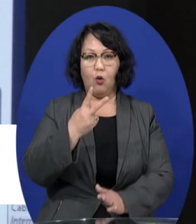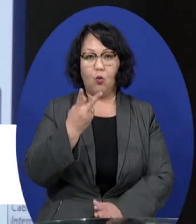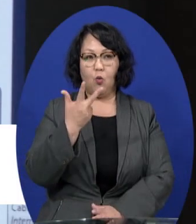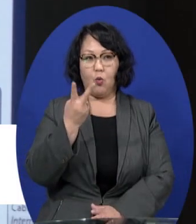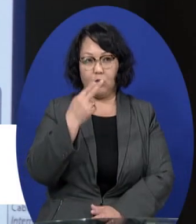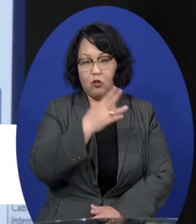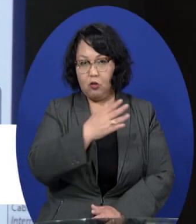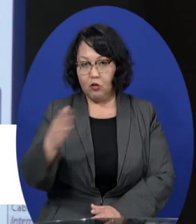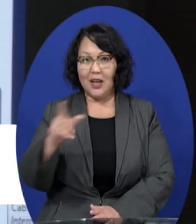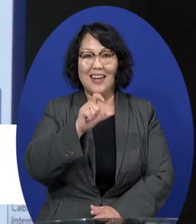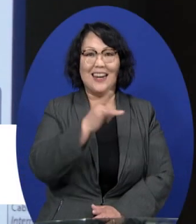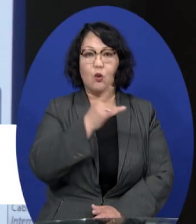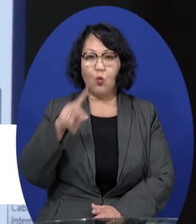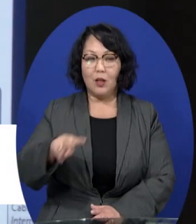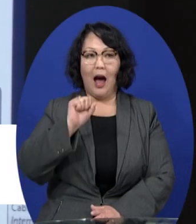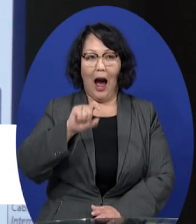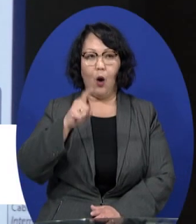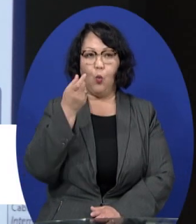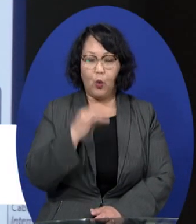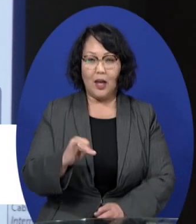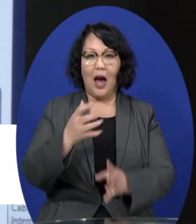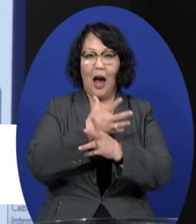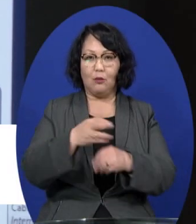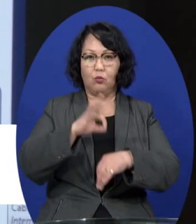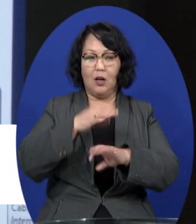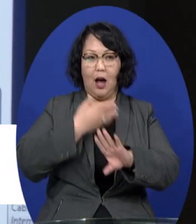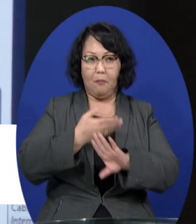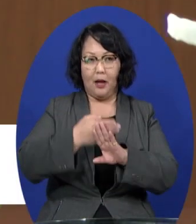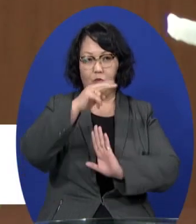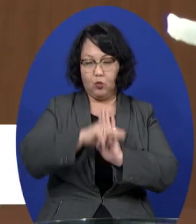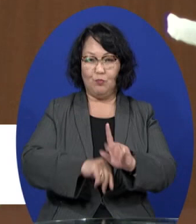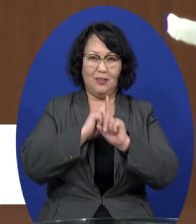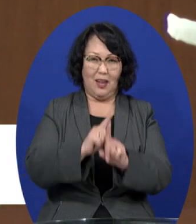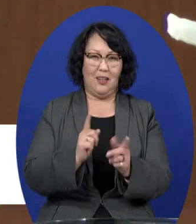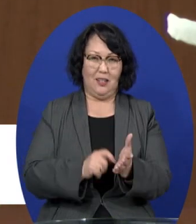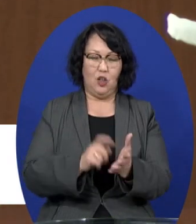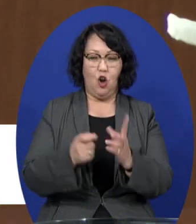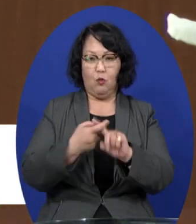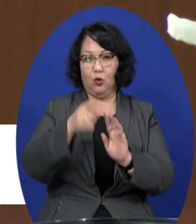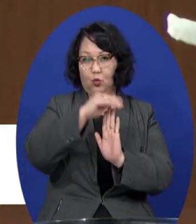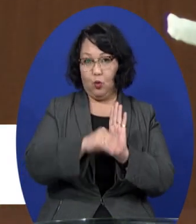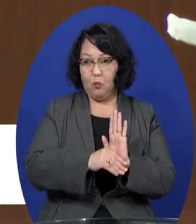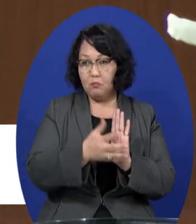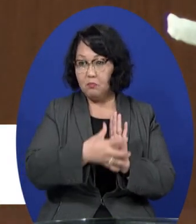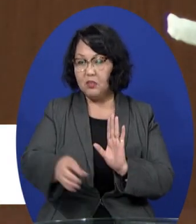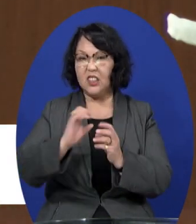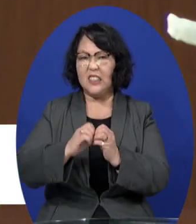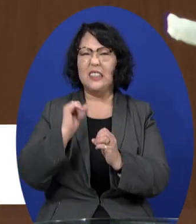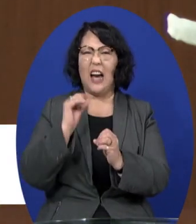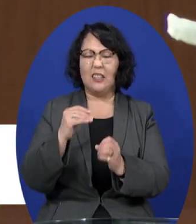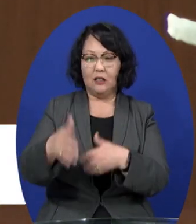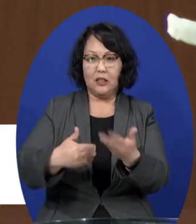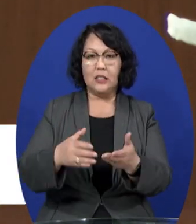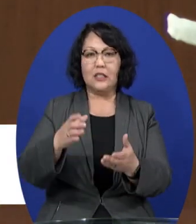эрүүл ахуй халдвар хамгааллын дэглэмийг баримтлаж ажиллах шаардлага тавигдж байна. Холбогдох журмын хэрэгжилтэд салбар салбарын